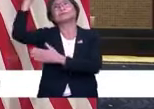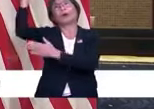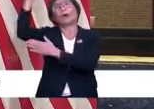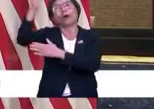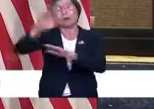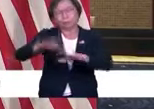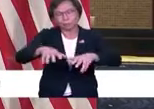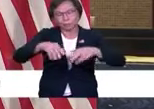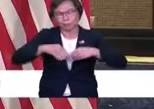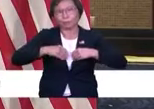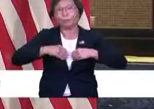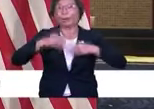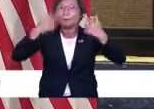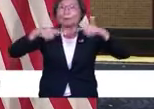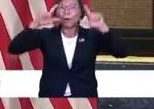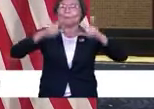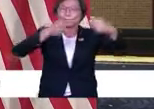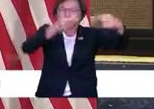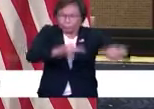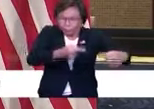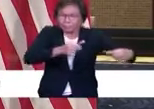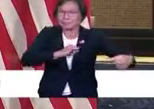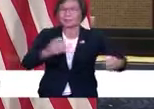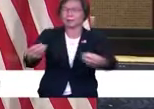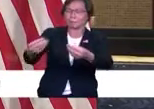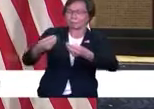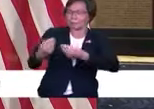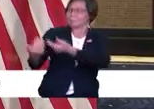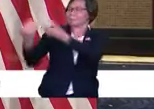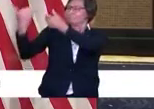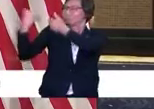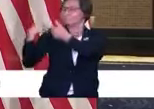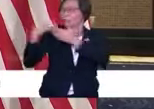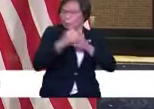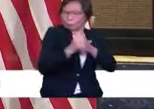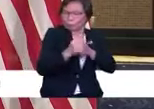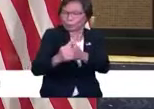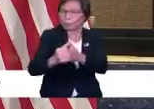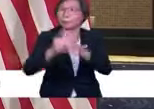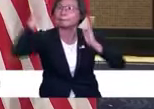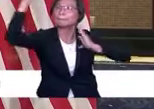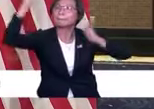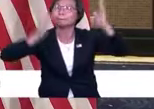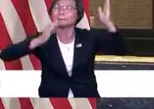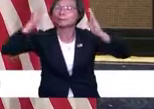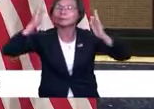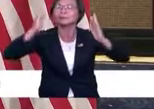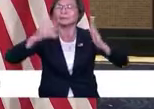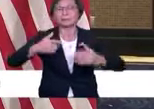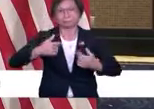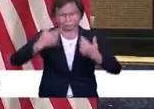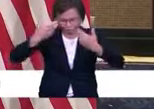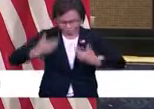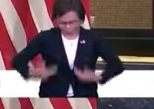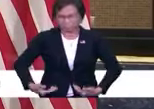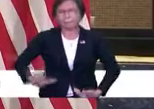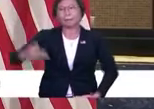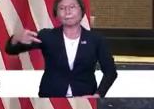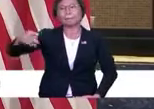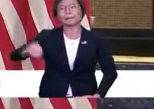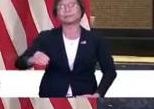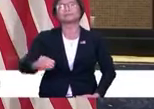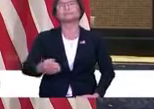perjuangan saya sehingga saya diberikan amanah untuk memimpin negara ini sebagai Perdana Menteri